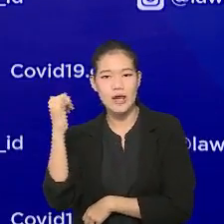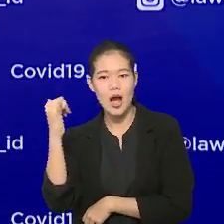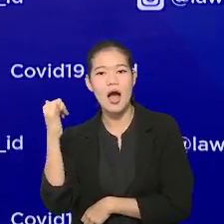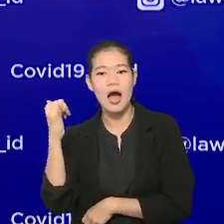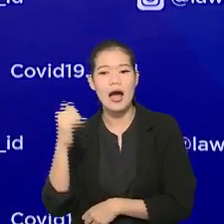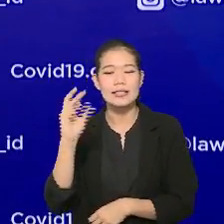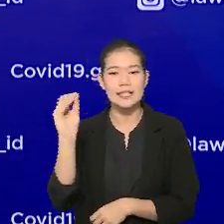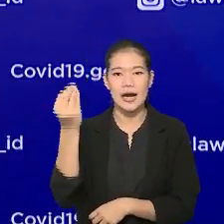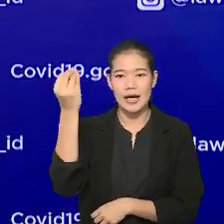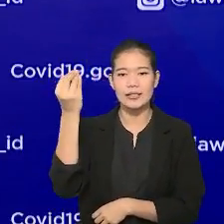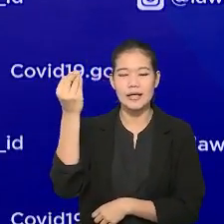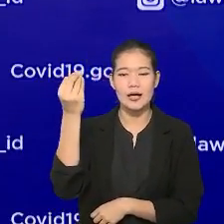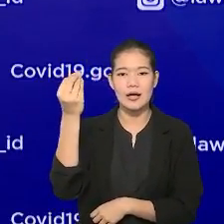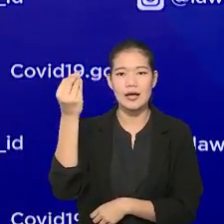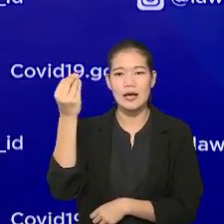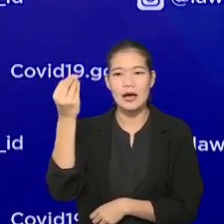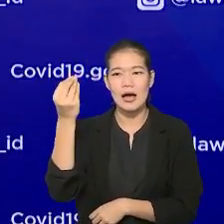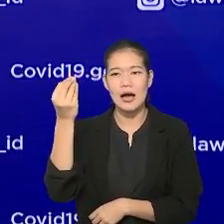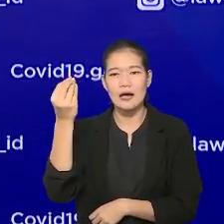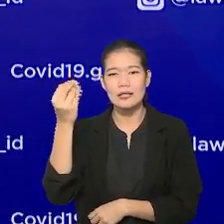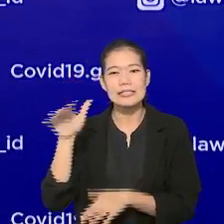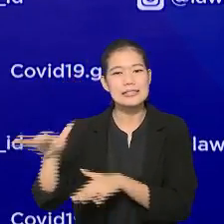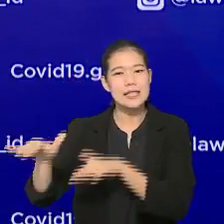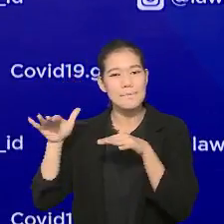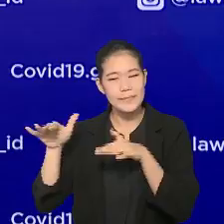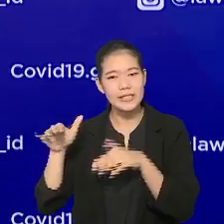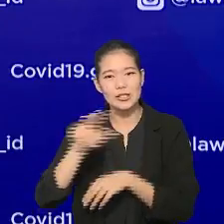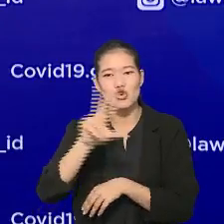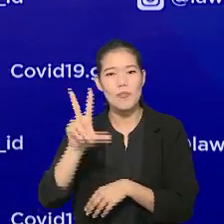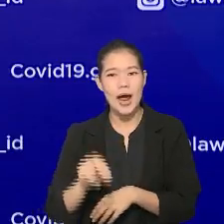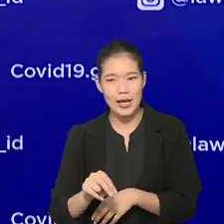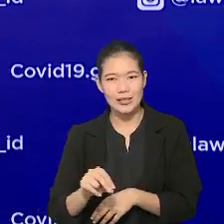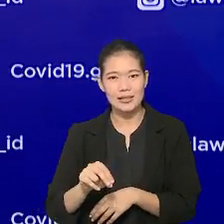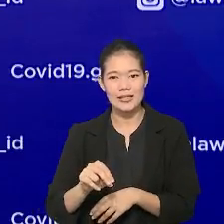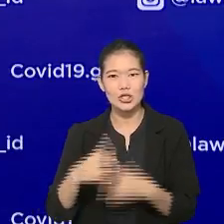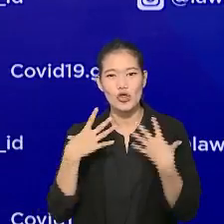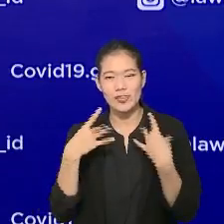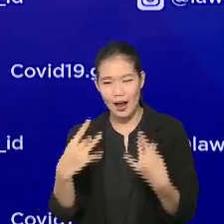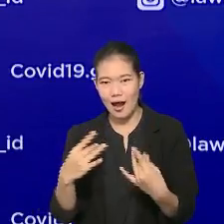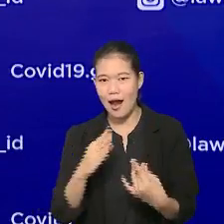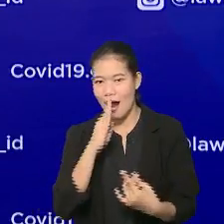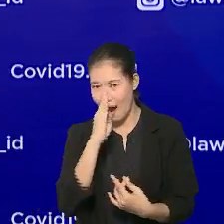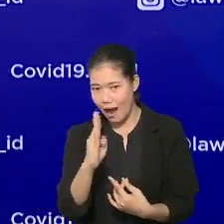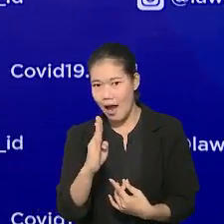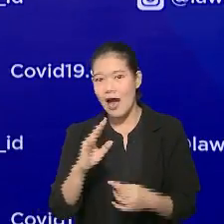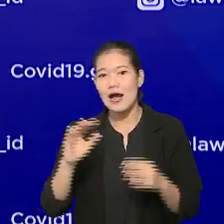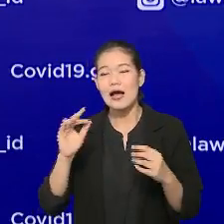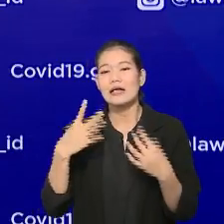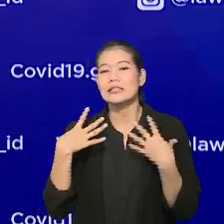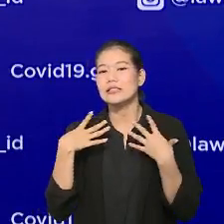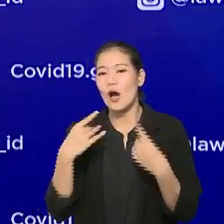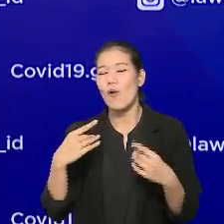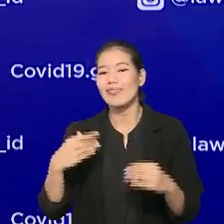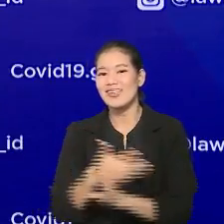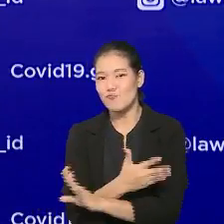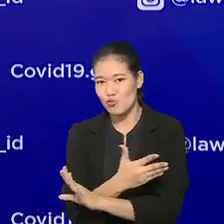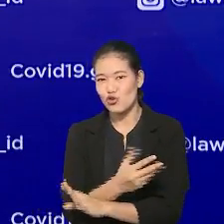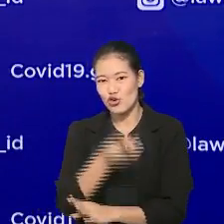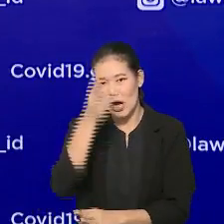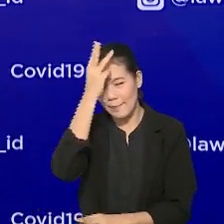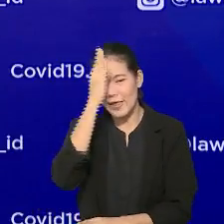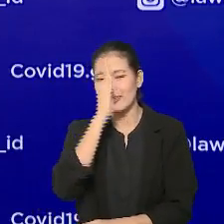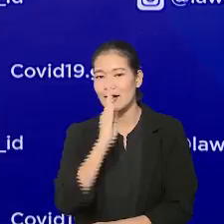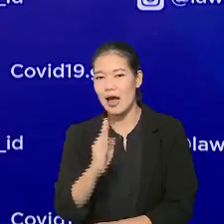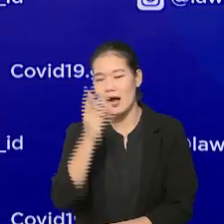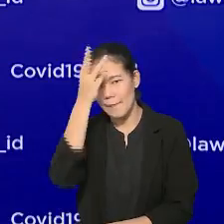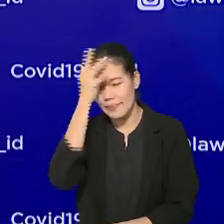Yogyakarta, DKI Jakarta, Jambi, Jawa Barat, Jawa Tengah, Jawa Timur, Kalimantan Tengah,